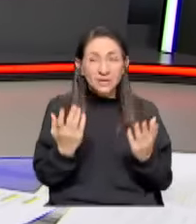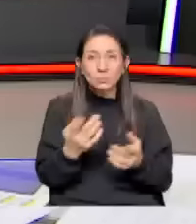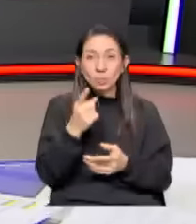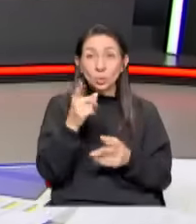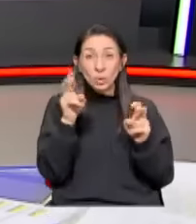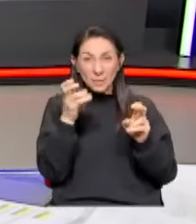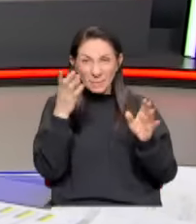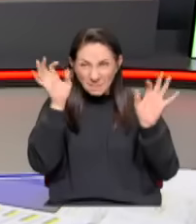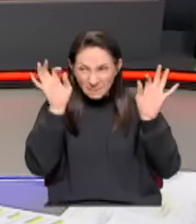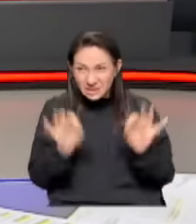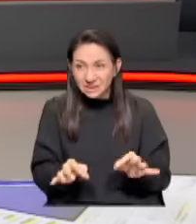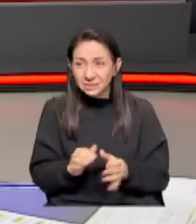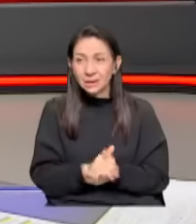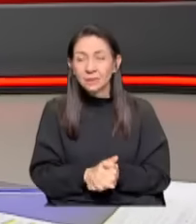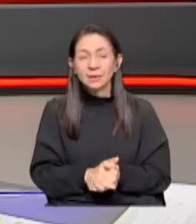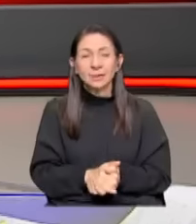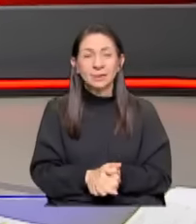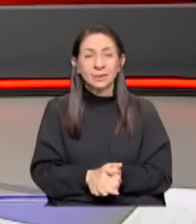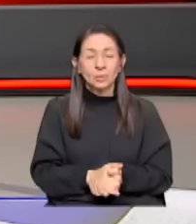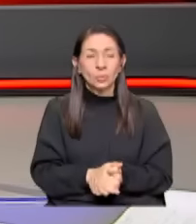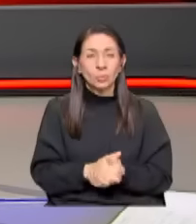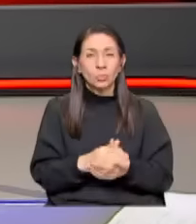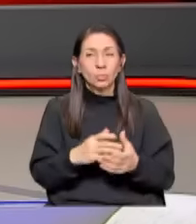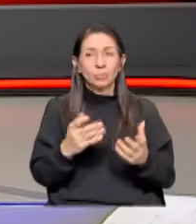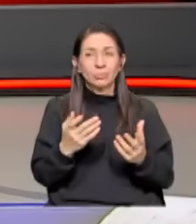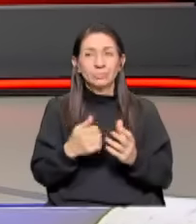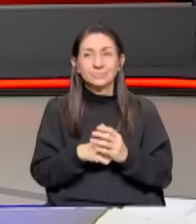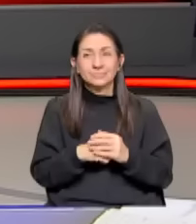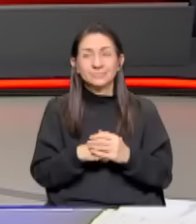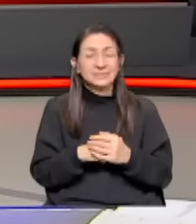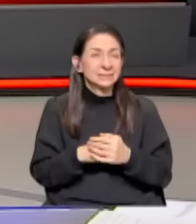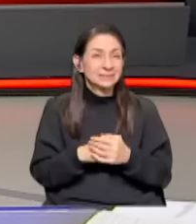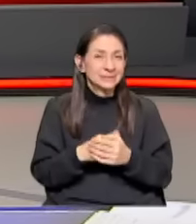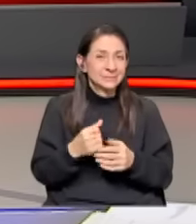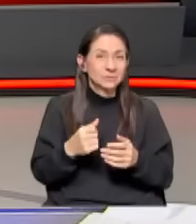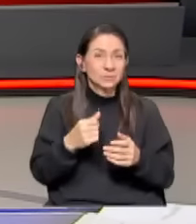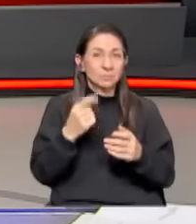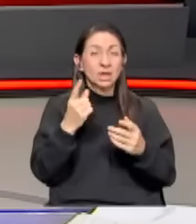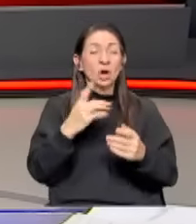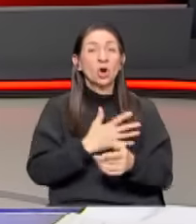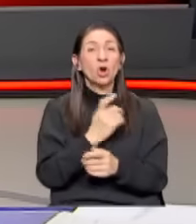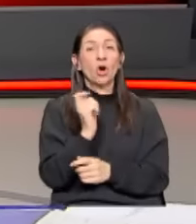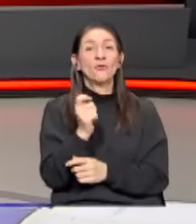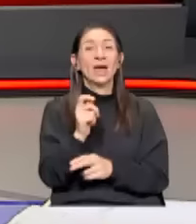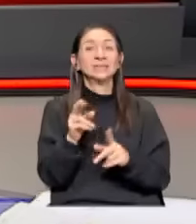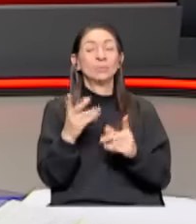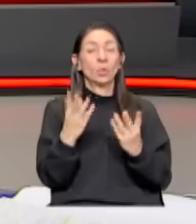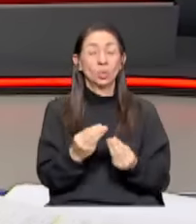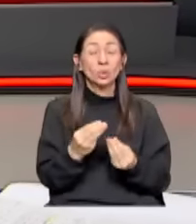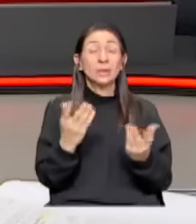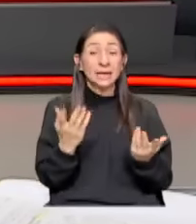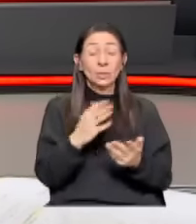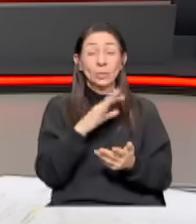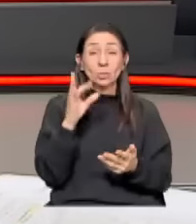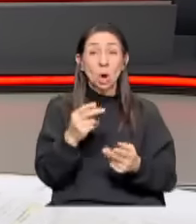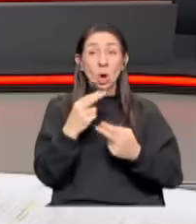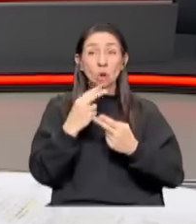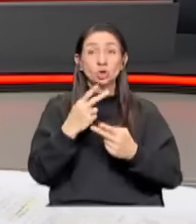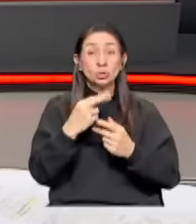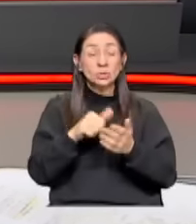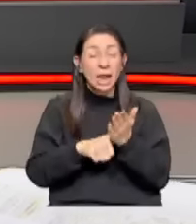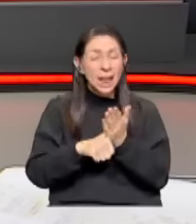bir girersek bu böyle bir şeye döner. Ne bileyim, bir konferansa dönüşebilir. Zaten bütün